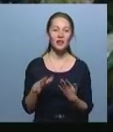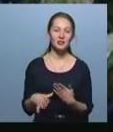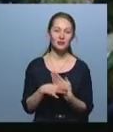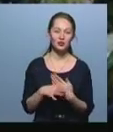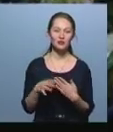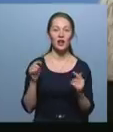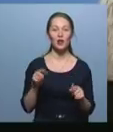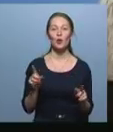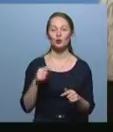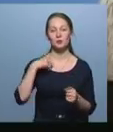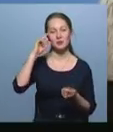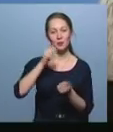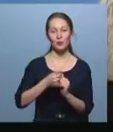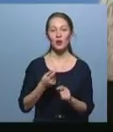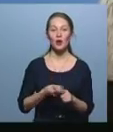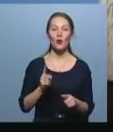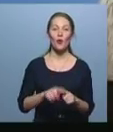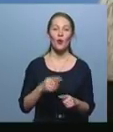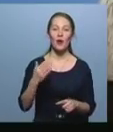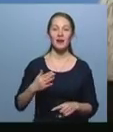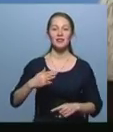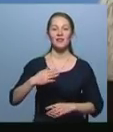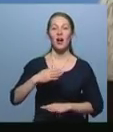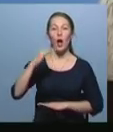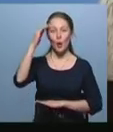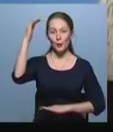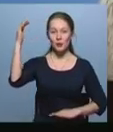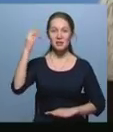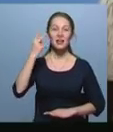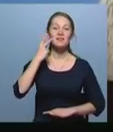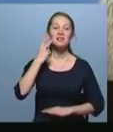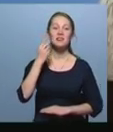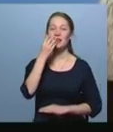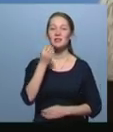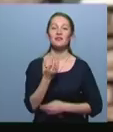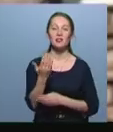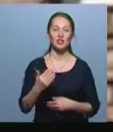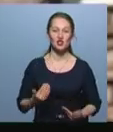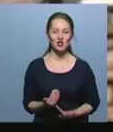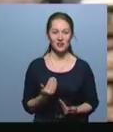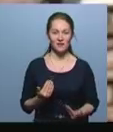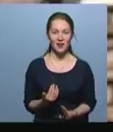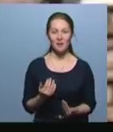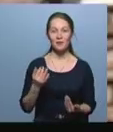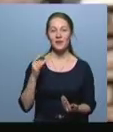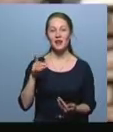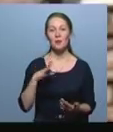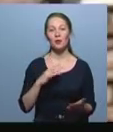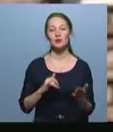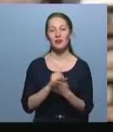нам запомнилось. У этого бронзового бюста в центре села всегда живые цветы. Памятник в Курье был установлен